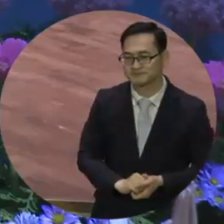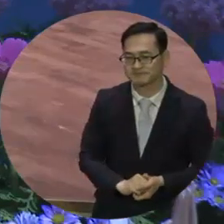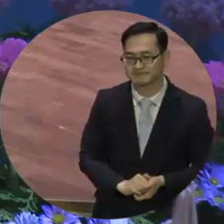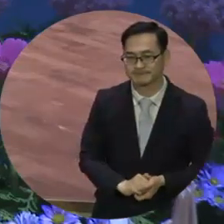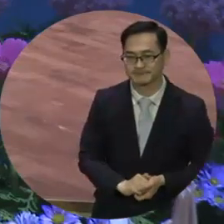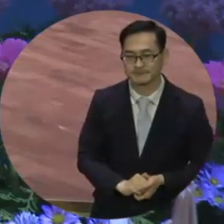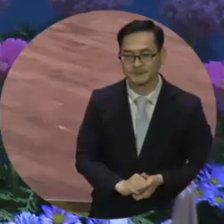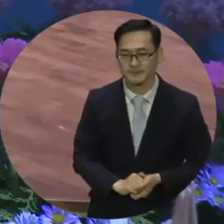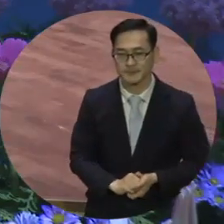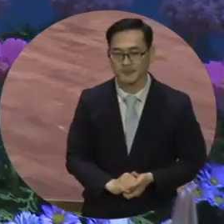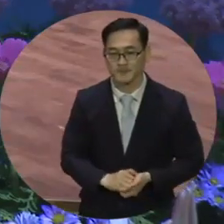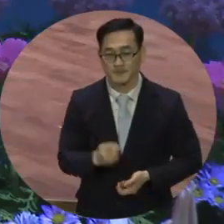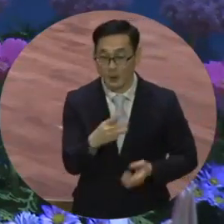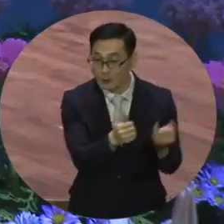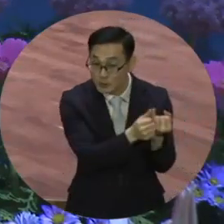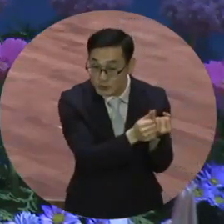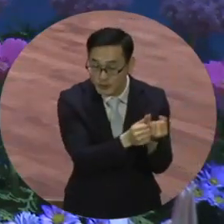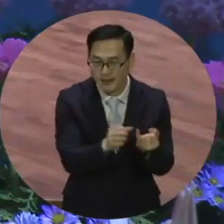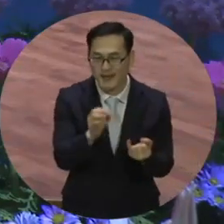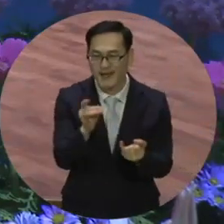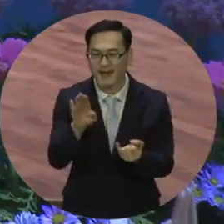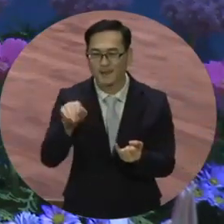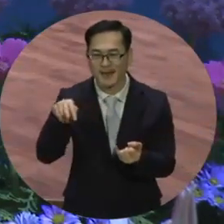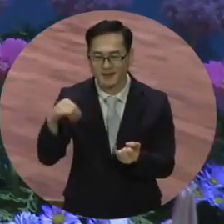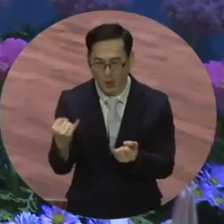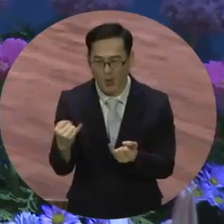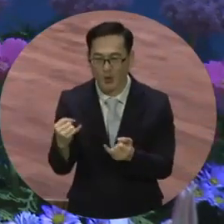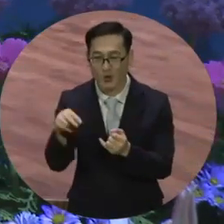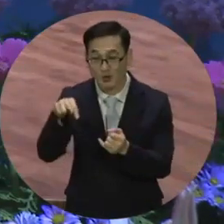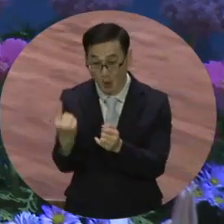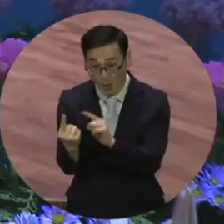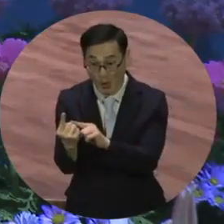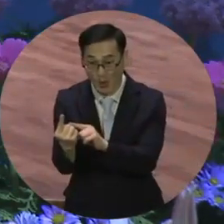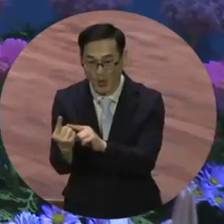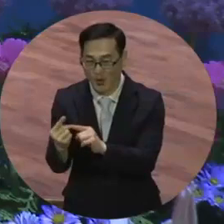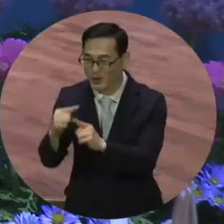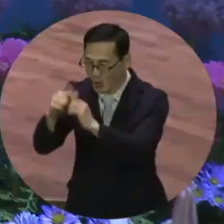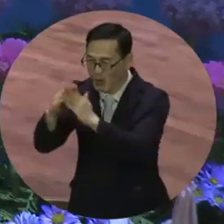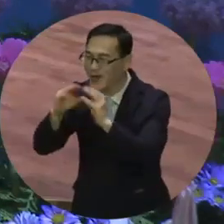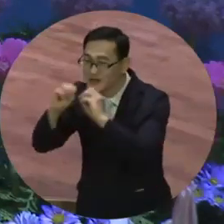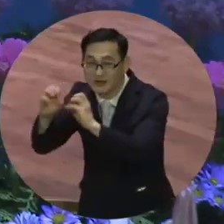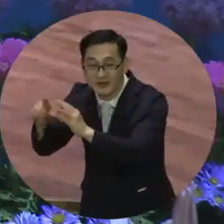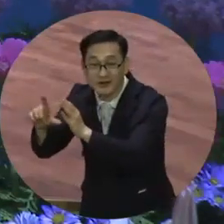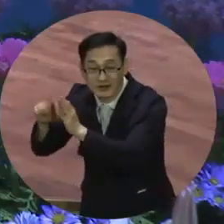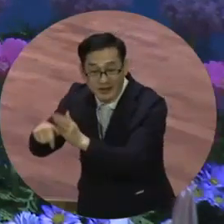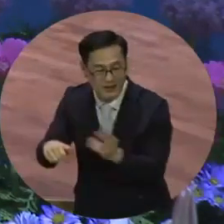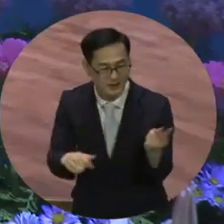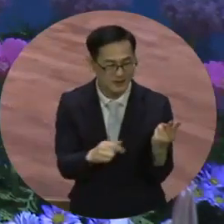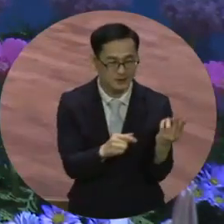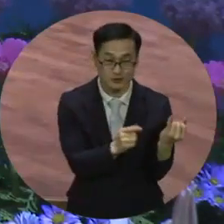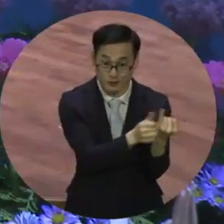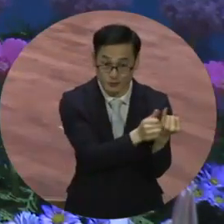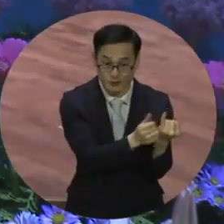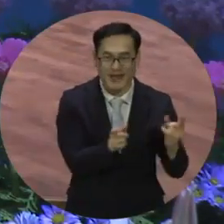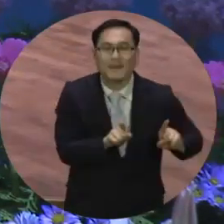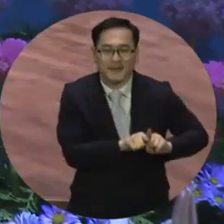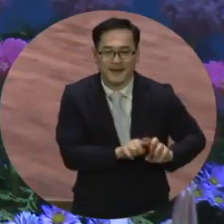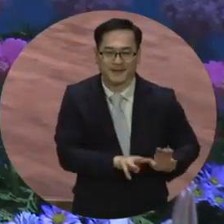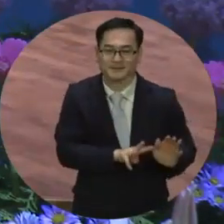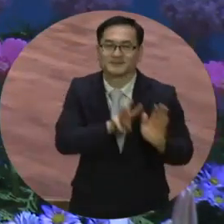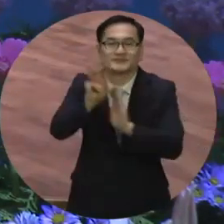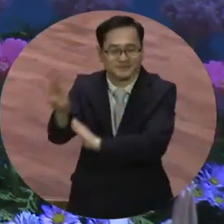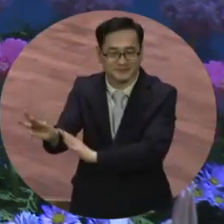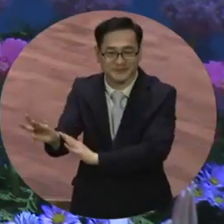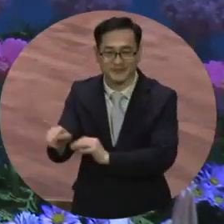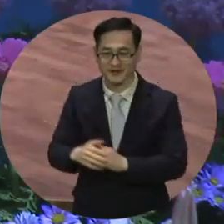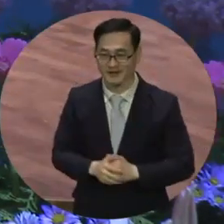에베소 사역을 위해서 바울이 떠날 때 같이 떠납니다. 이분들이 그 뭔 사업을 했나니까 그때는요 광야